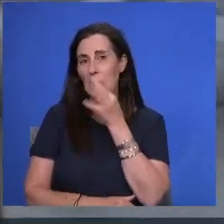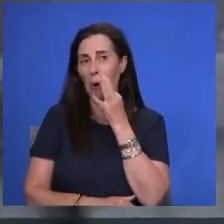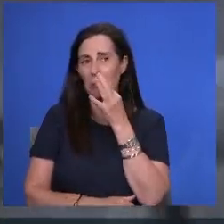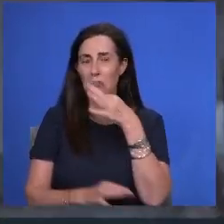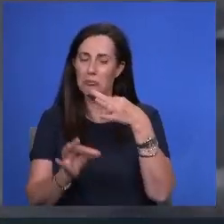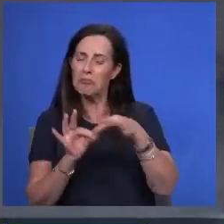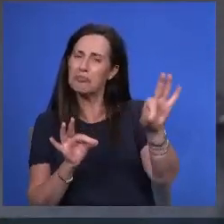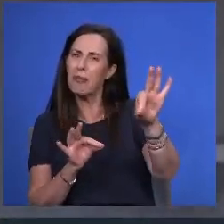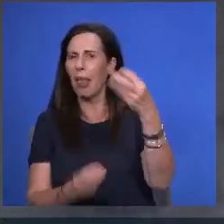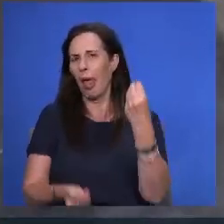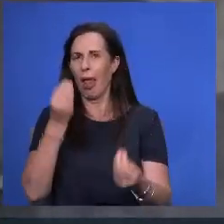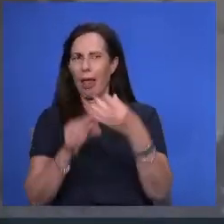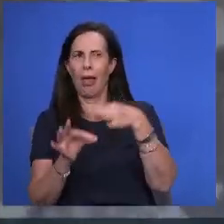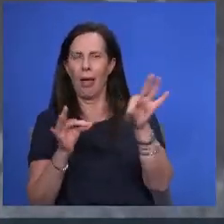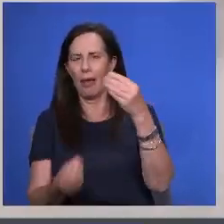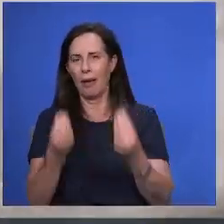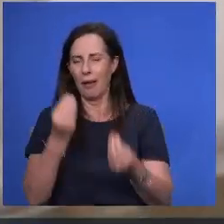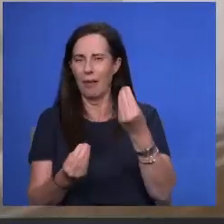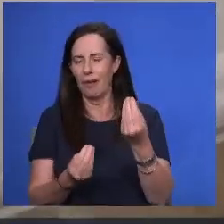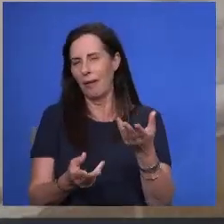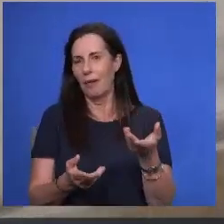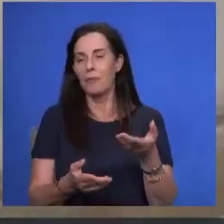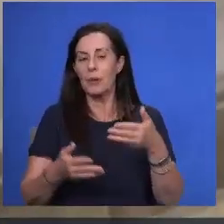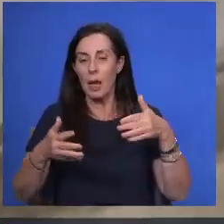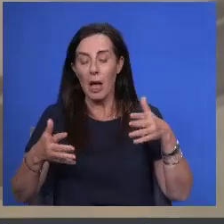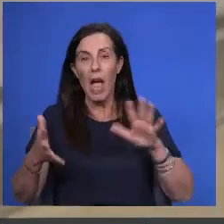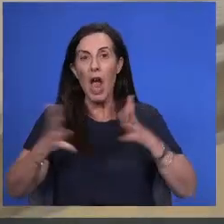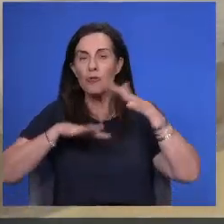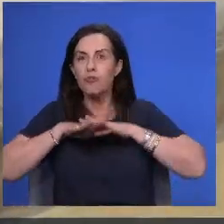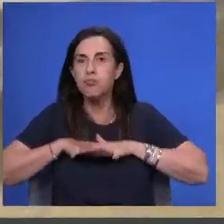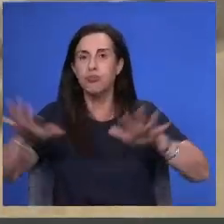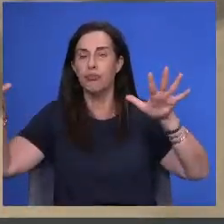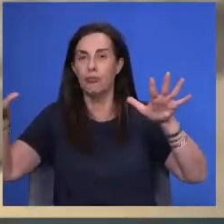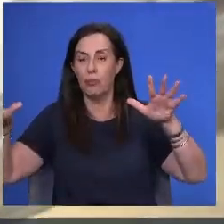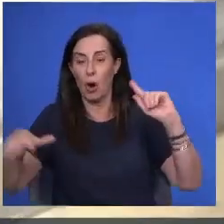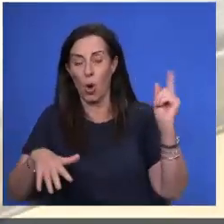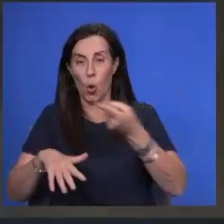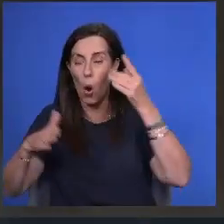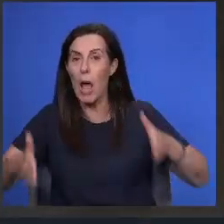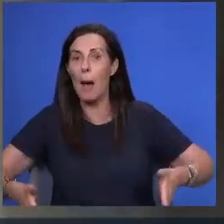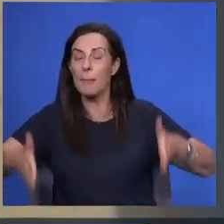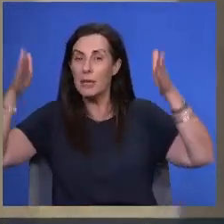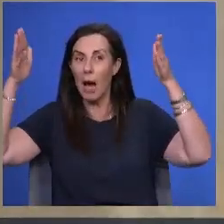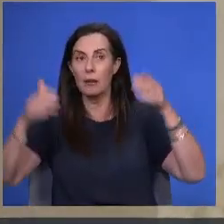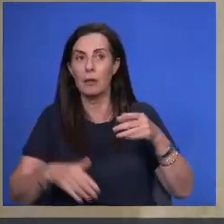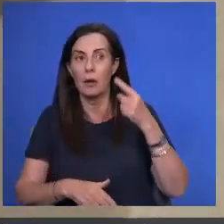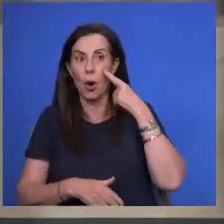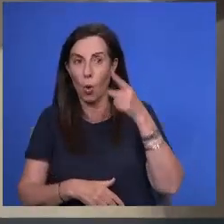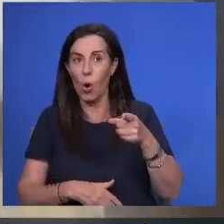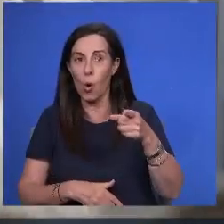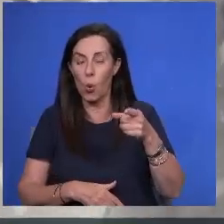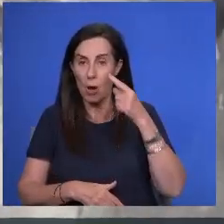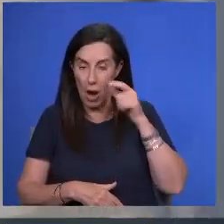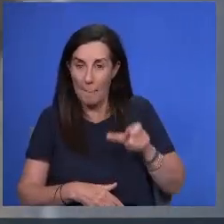הציתו כמטרה לעשות משחק קונדס, האש התפשטה לאורך הבניין, כאן לאורך